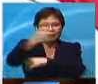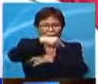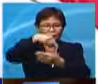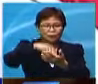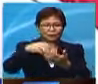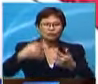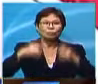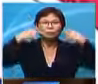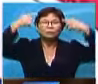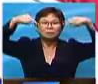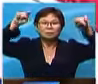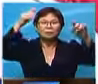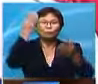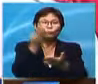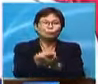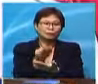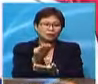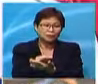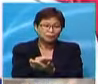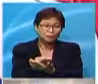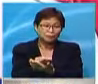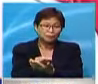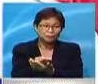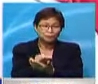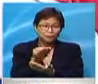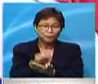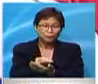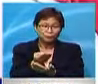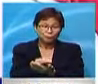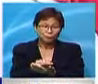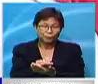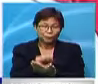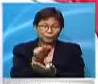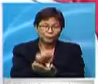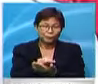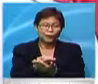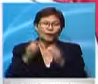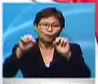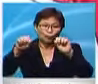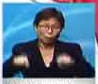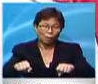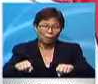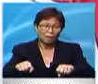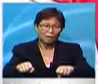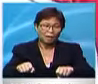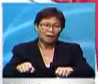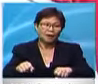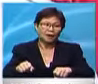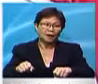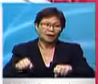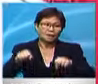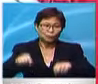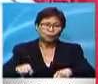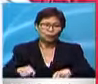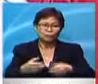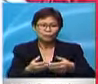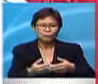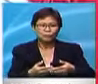pun berjaya membuktikan bahawa mereka membawa